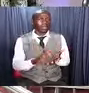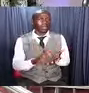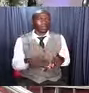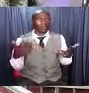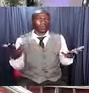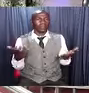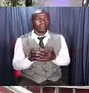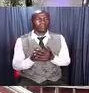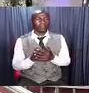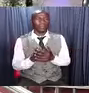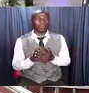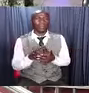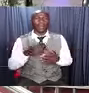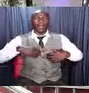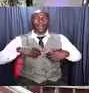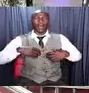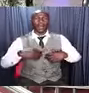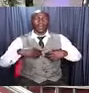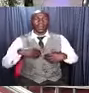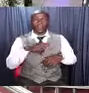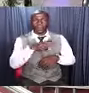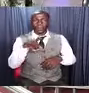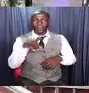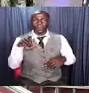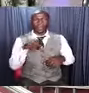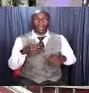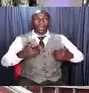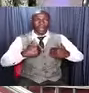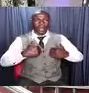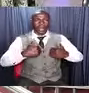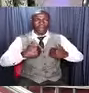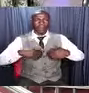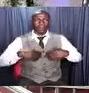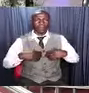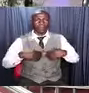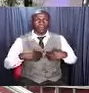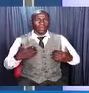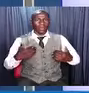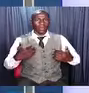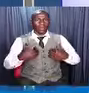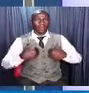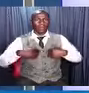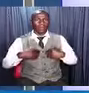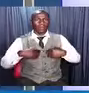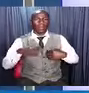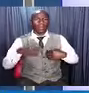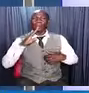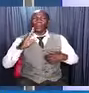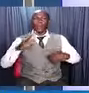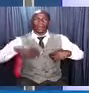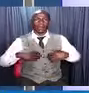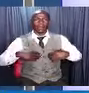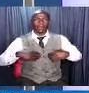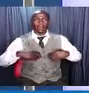Hallelujah. Hallelujah. Kwa hivyo mwe na furaha. So be joyous. Mwe na furaha. Be joyful. Mwe na furaha. Be happy. Mwe na furaha.